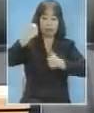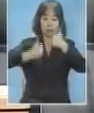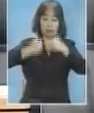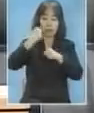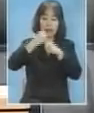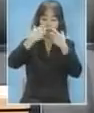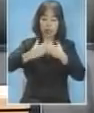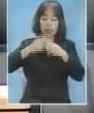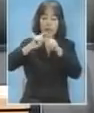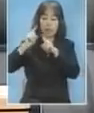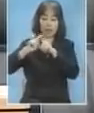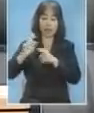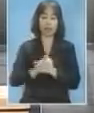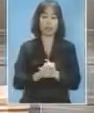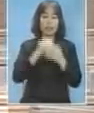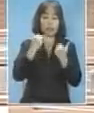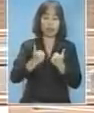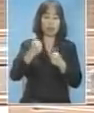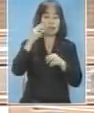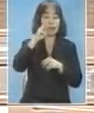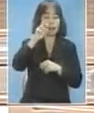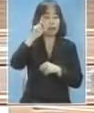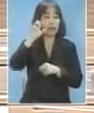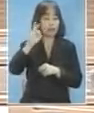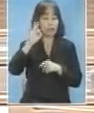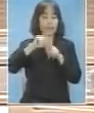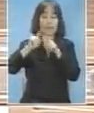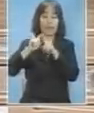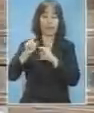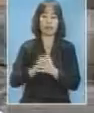ย IMD ก็ดีโดย World Bank ก็ดีหรือว่า WEF ก็ดี